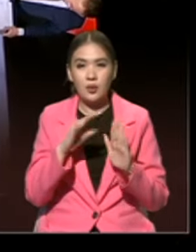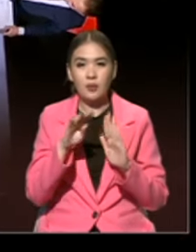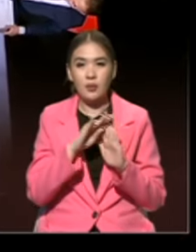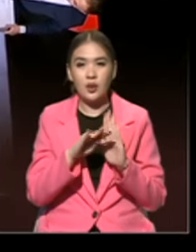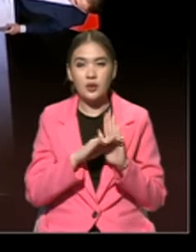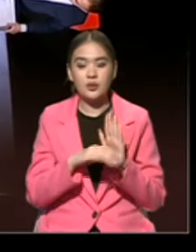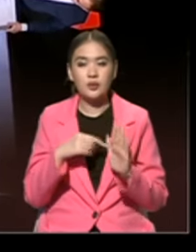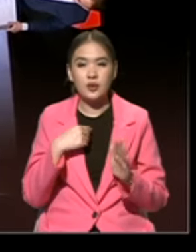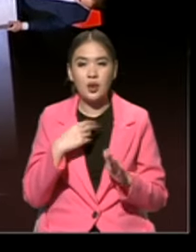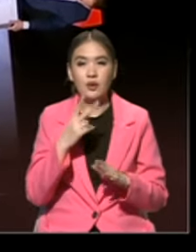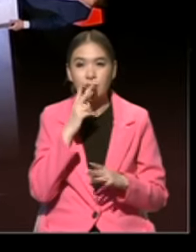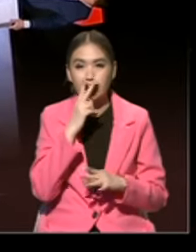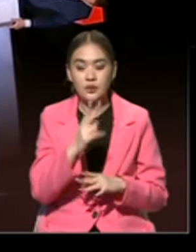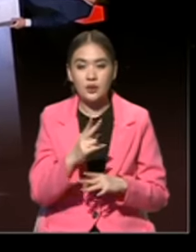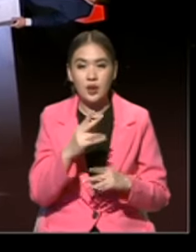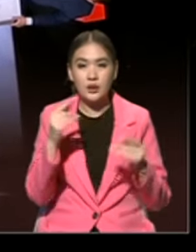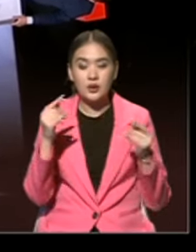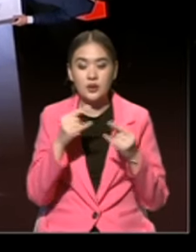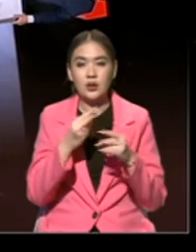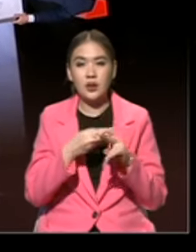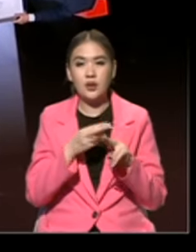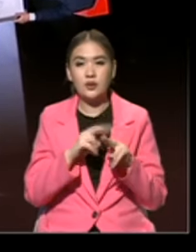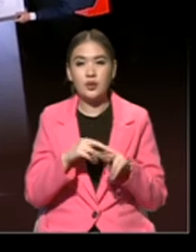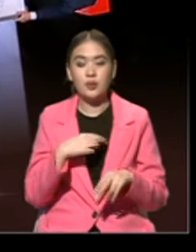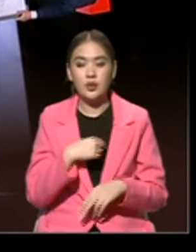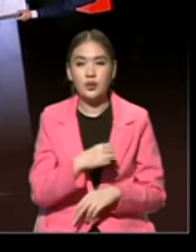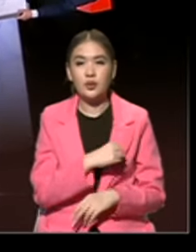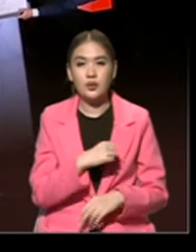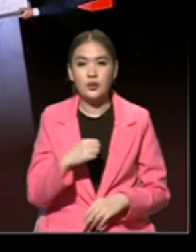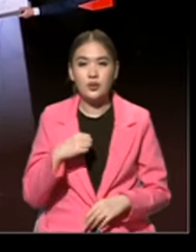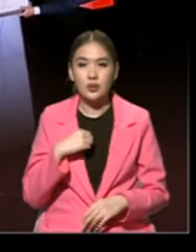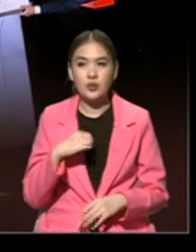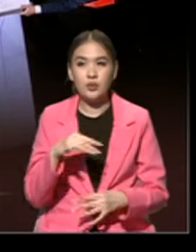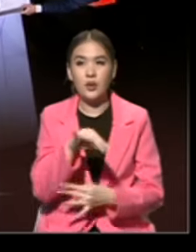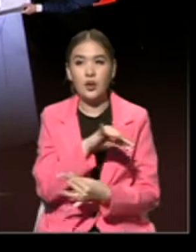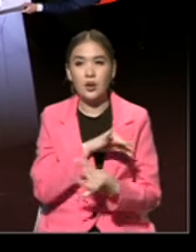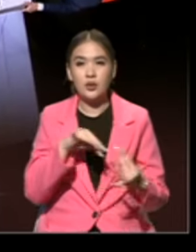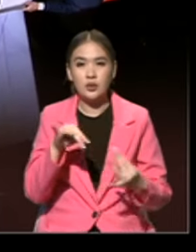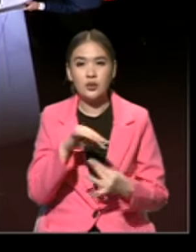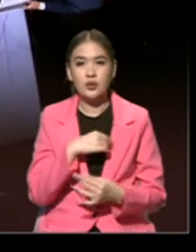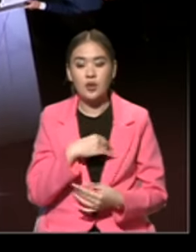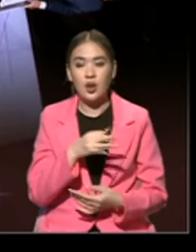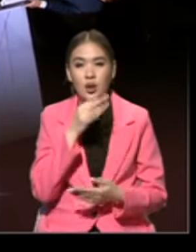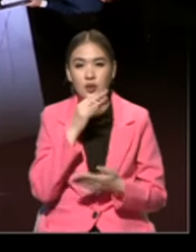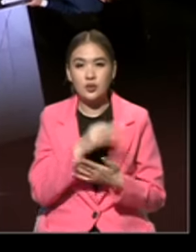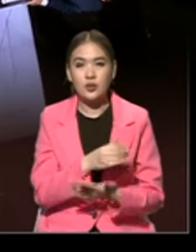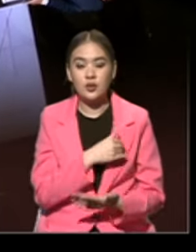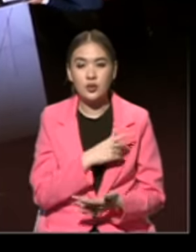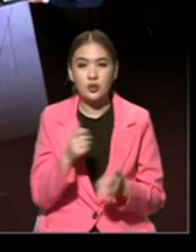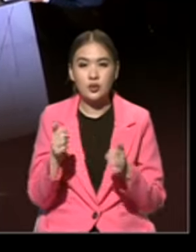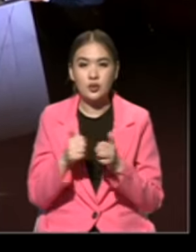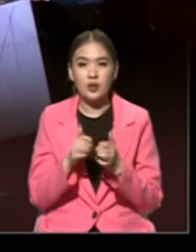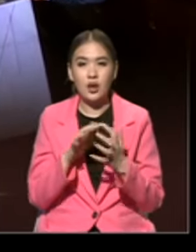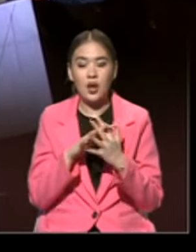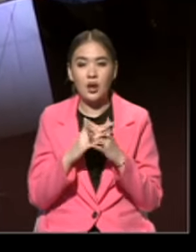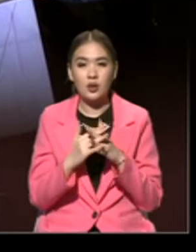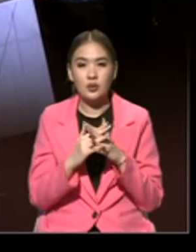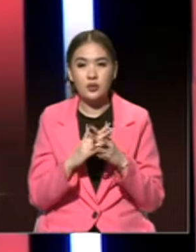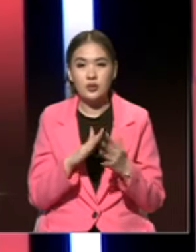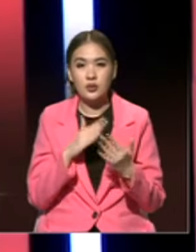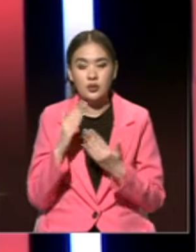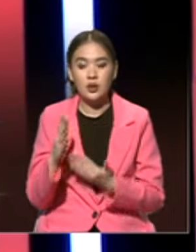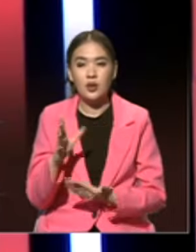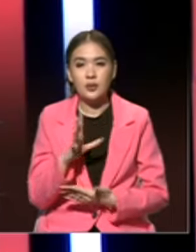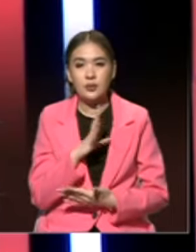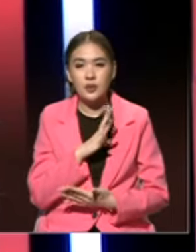алаңды тыңдай отырып, қазір мен өзім осы бір сұхбат бере кетейін деп отырмын да, мына біздің көрші аудан